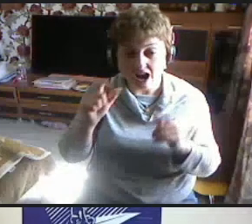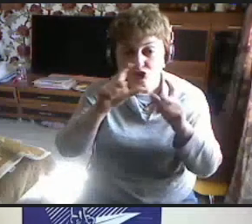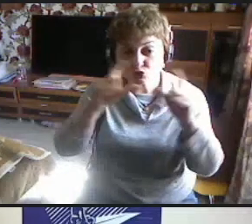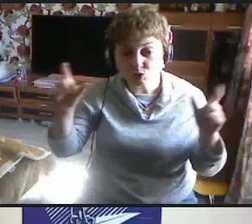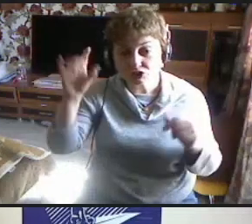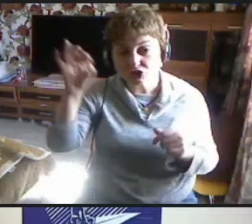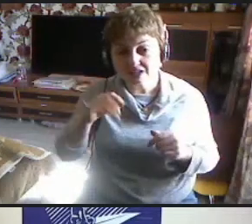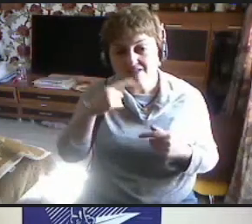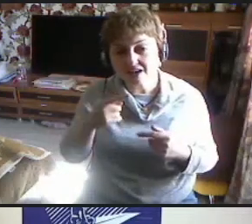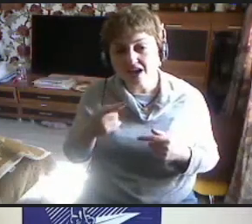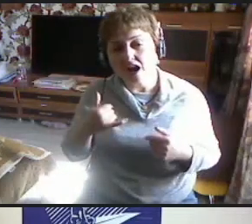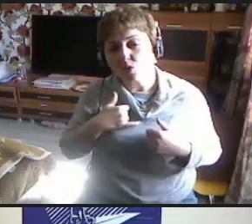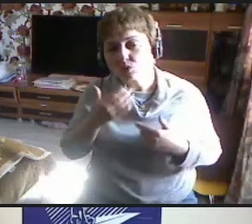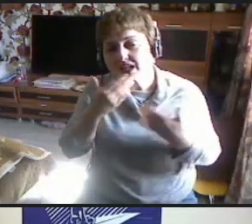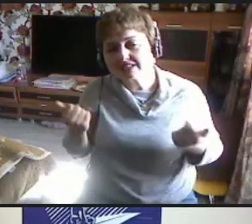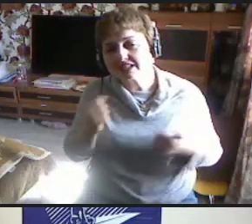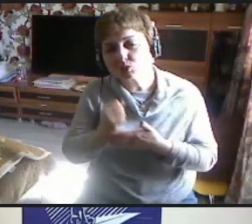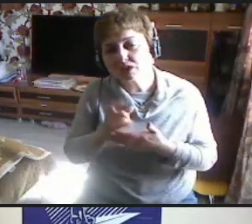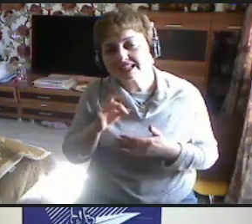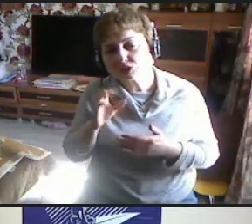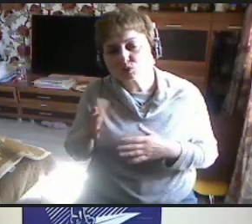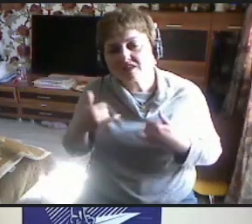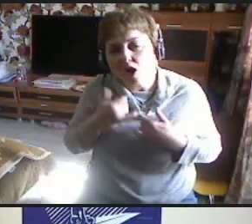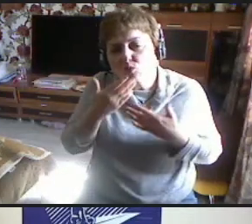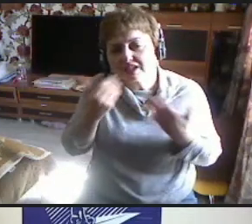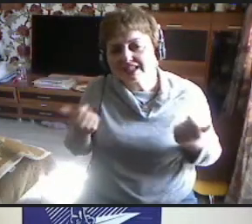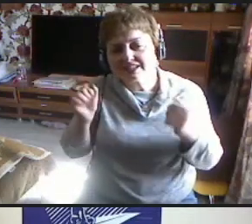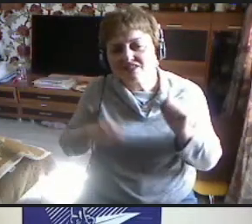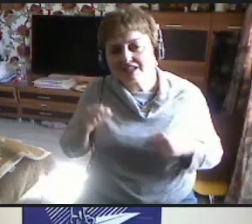у нас нет ресурсов, а у нас нет возможности